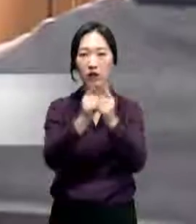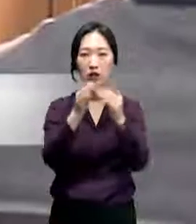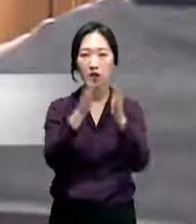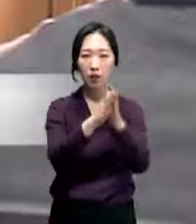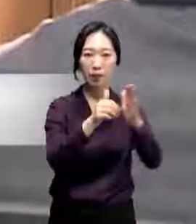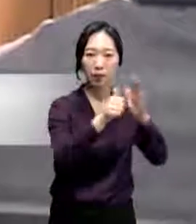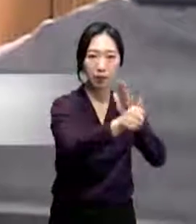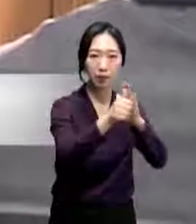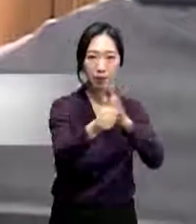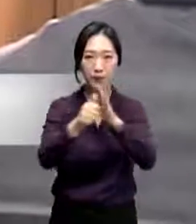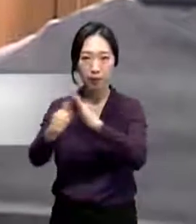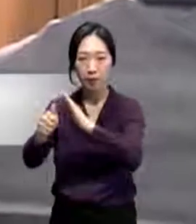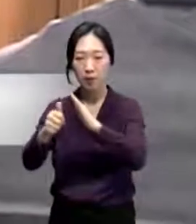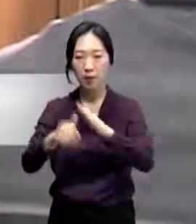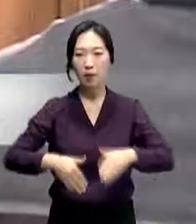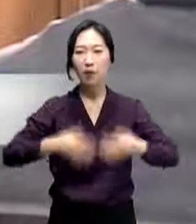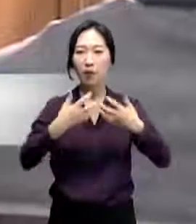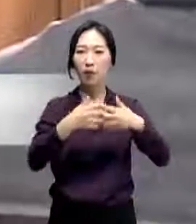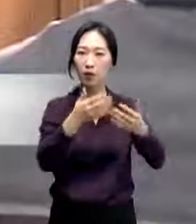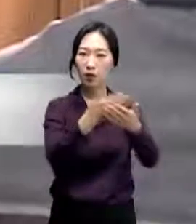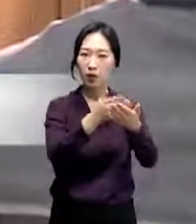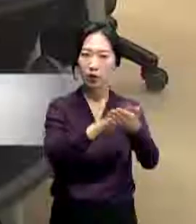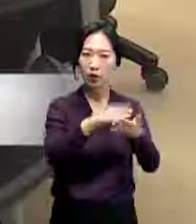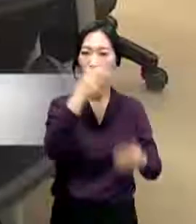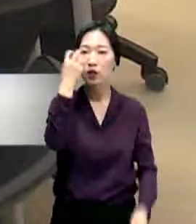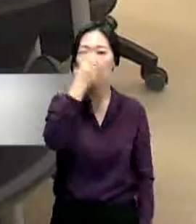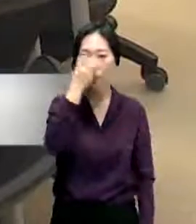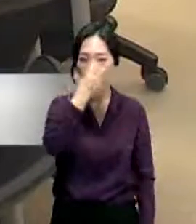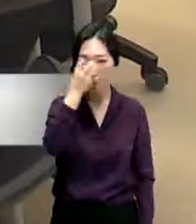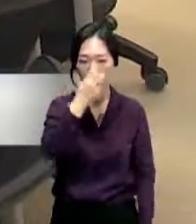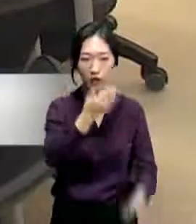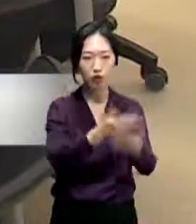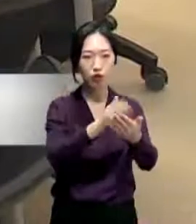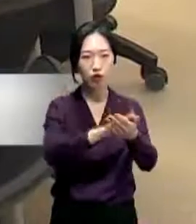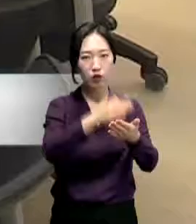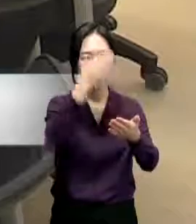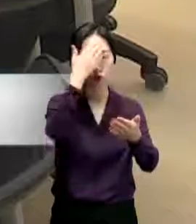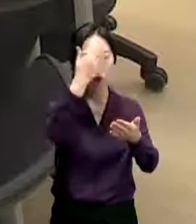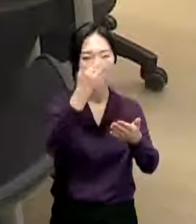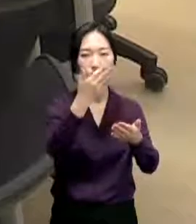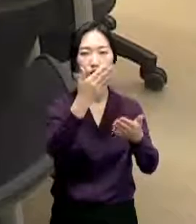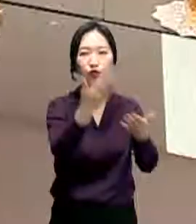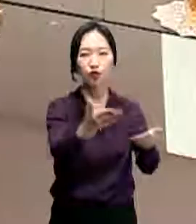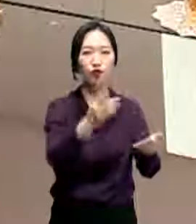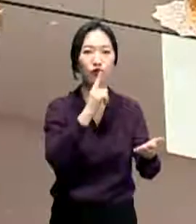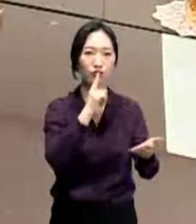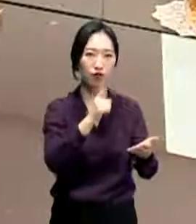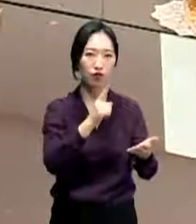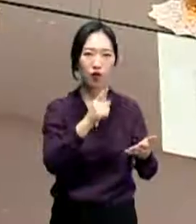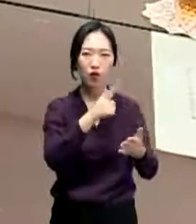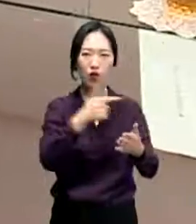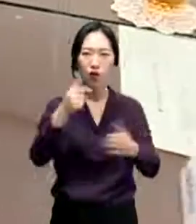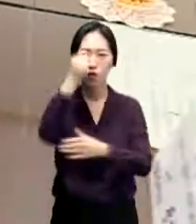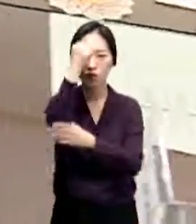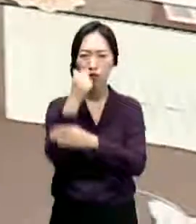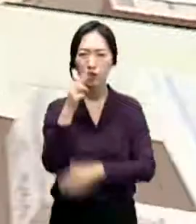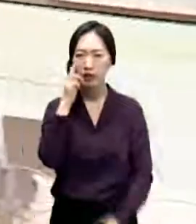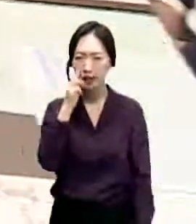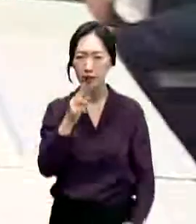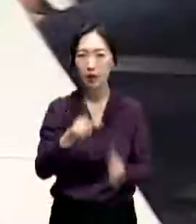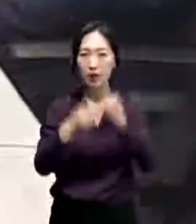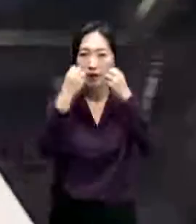보일러를 점검하고 문제가 발견될 경우 무상으로 툴이 를 진행합니다 또 너무 낡은 보일러는